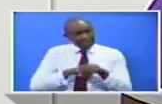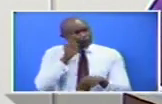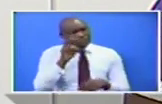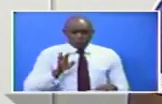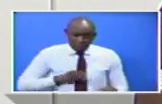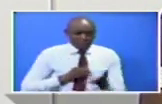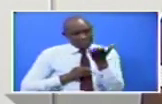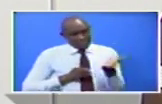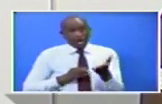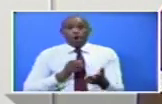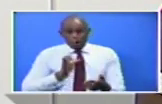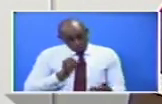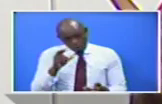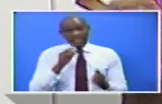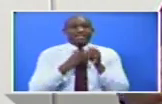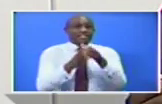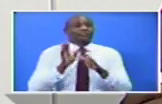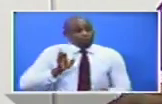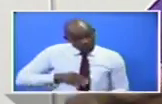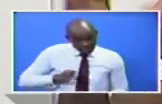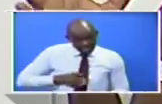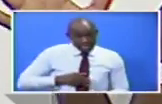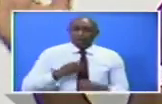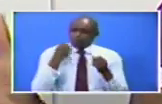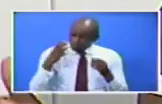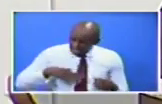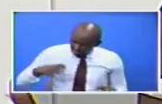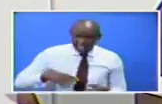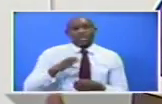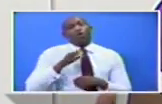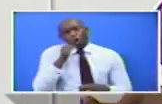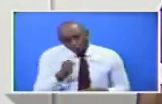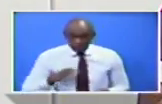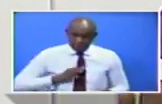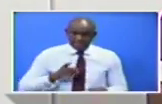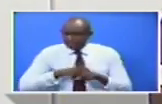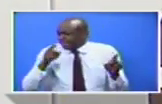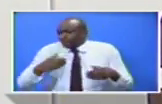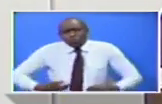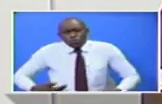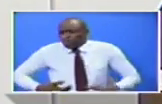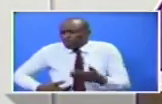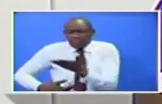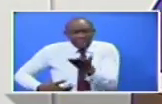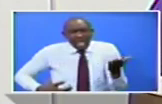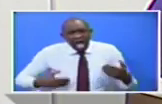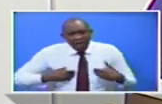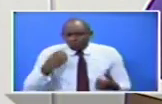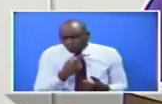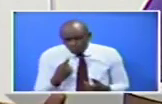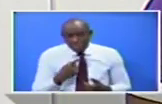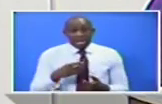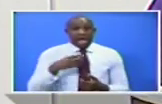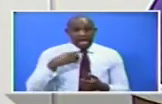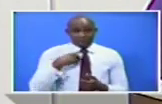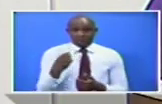mama ama uongozi wa kina mama, women wako wale wa mama. Ukija kwa vijana kuna wale wanatambua